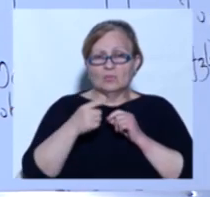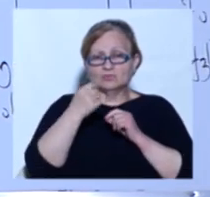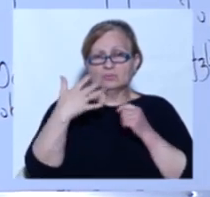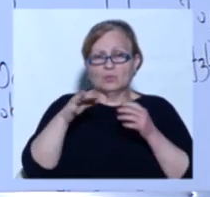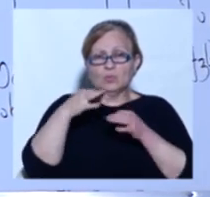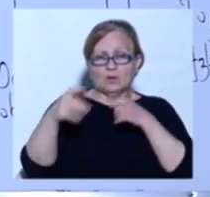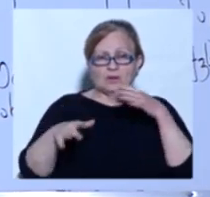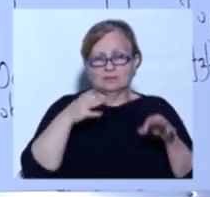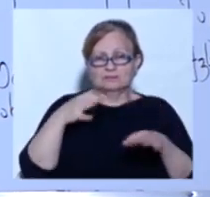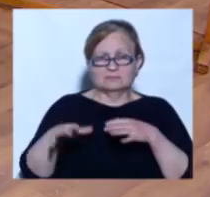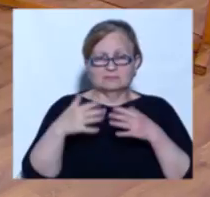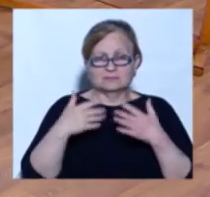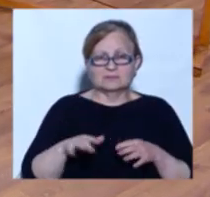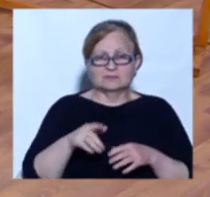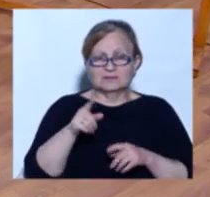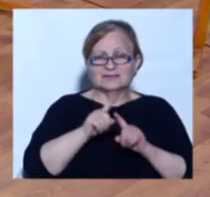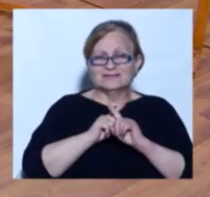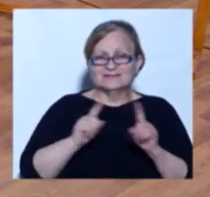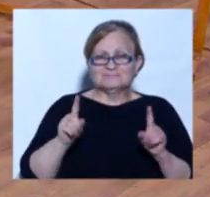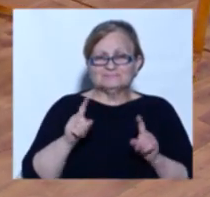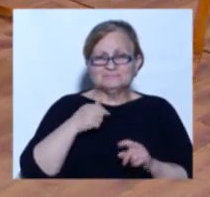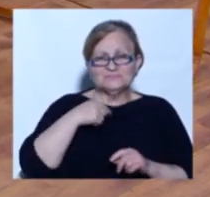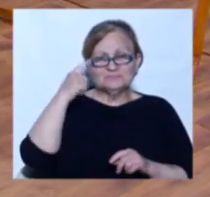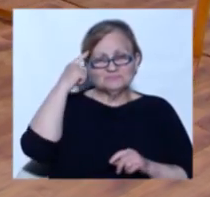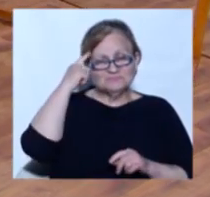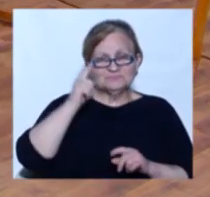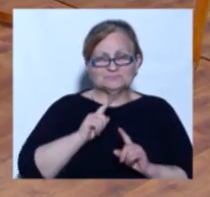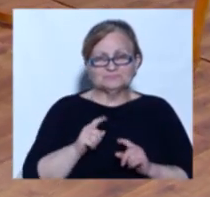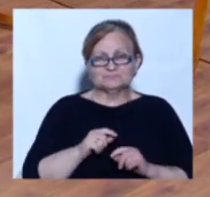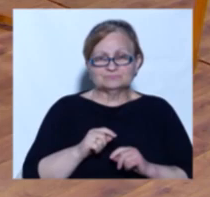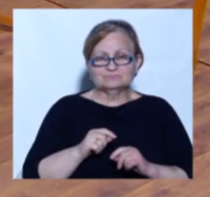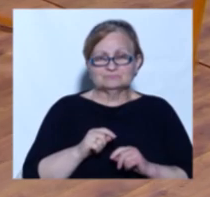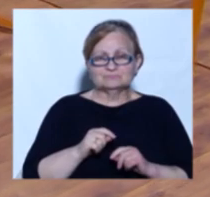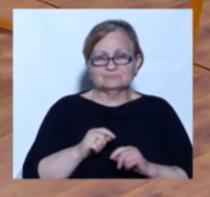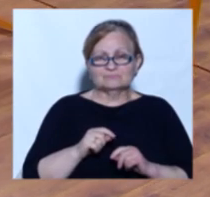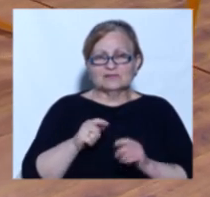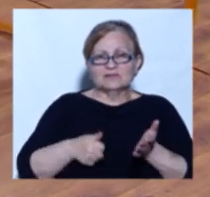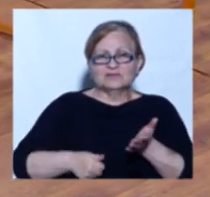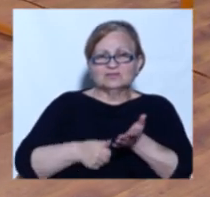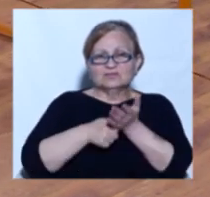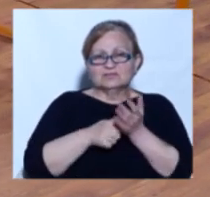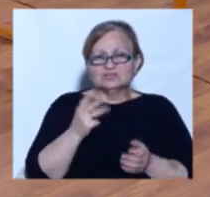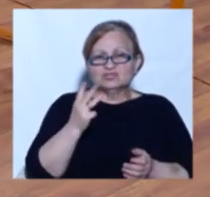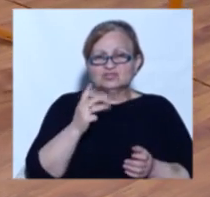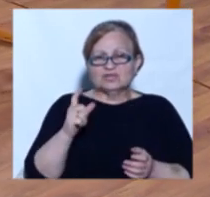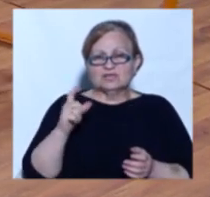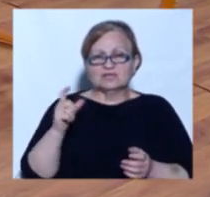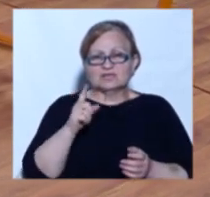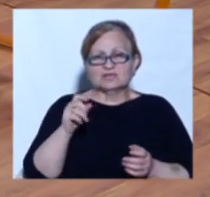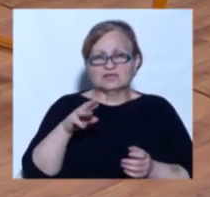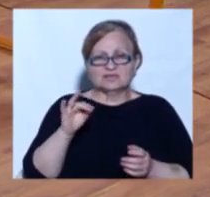ტოტებს. აქ განსაკუთრებულად ძვირფასი მგონია, რომ არის აი ეს სიტყვა, შეეხიდე. რა არის